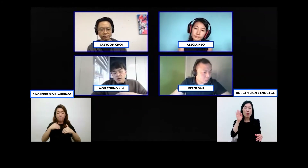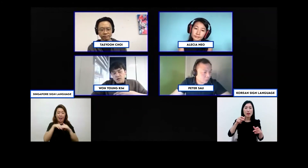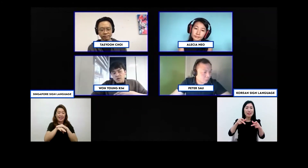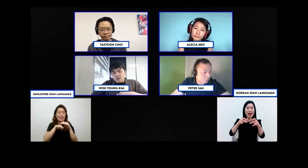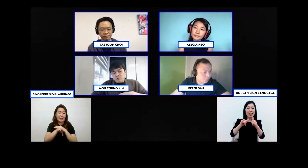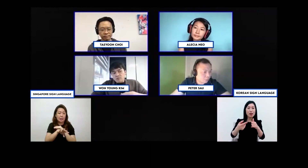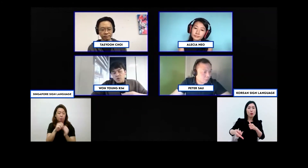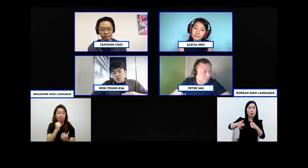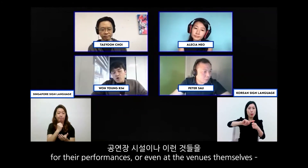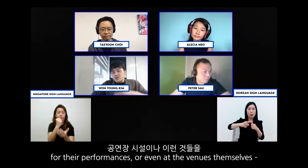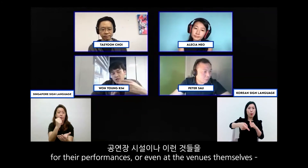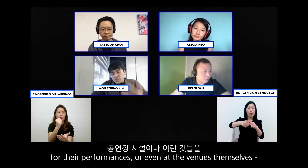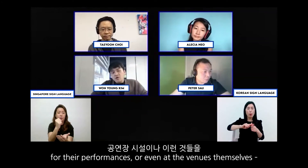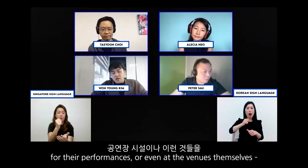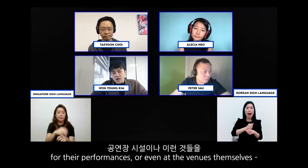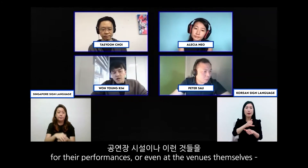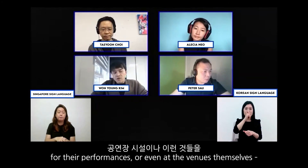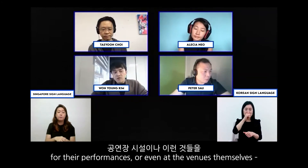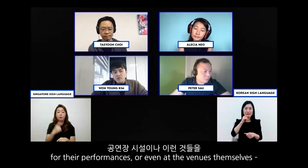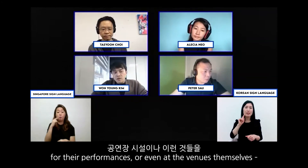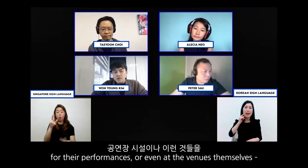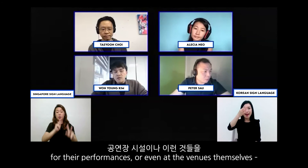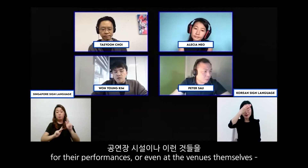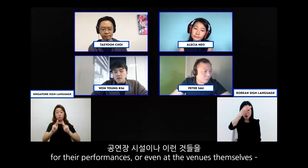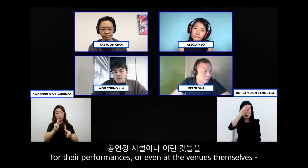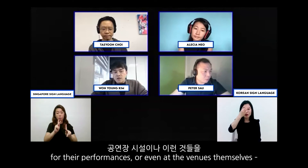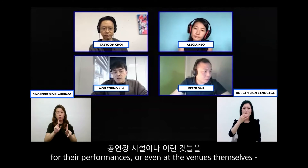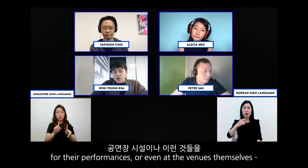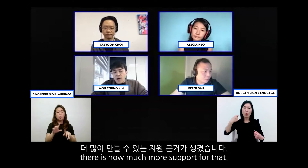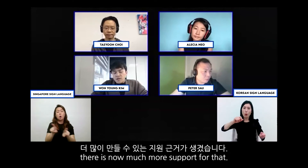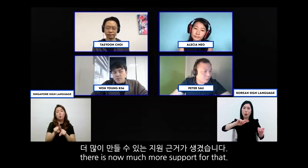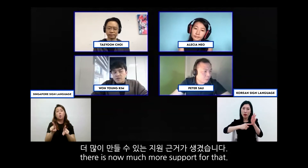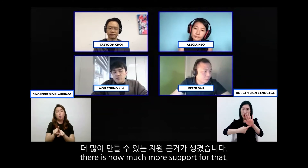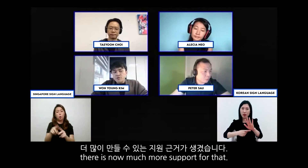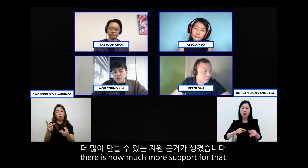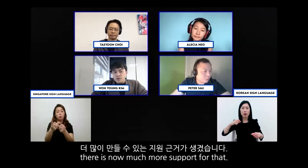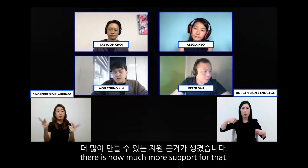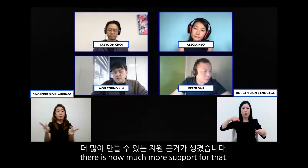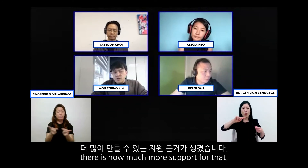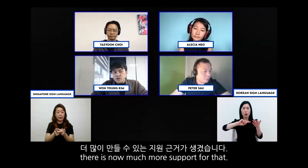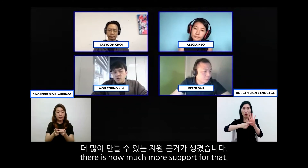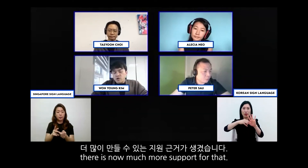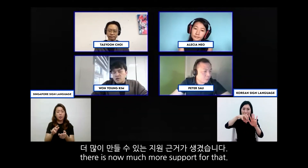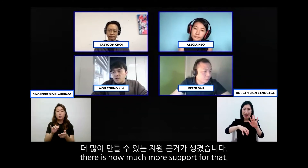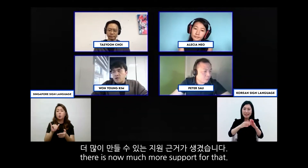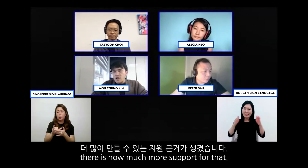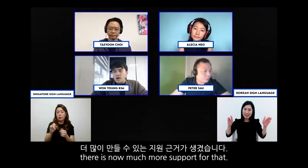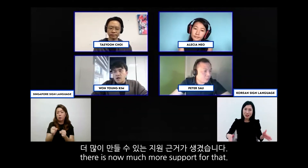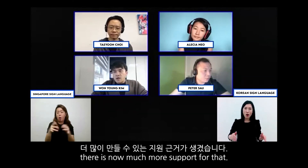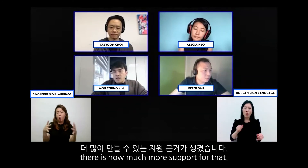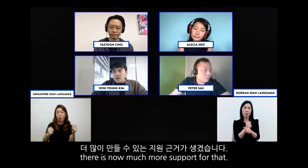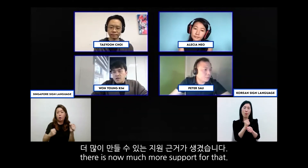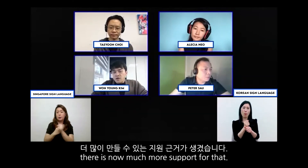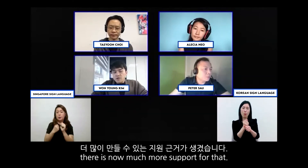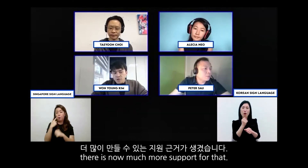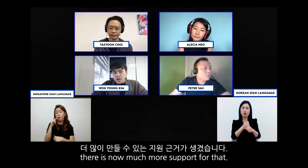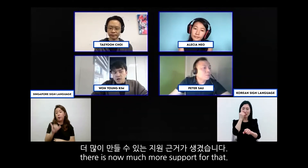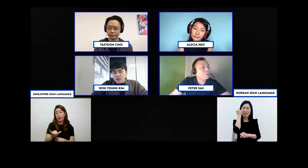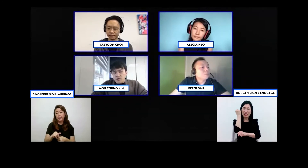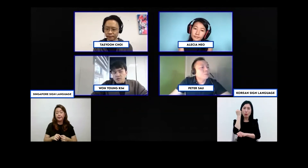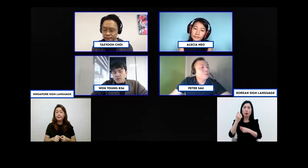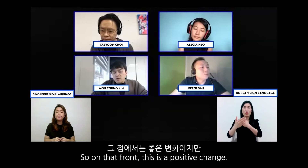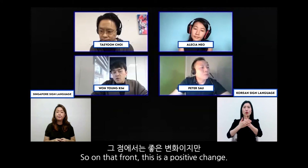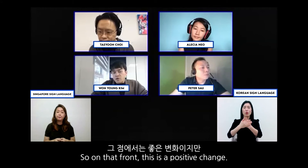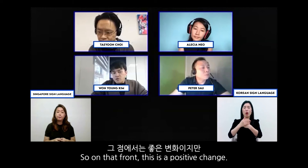공연이나 뭐 공연장 시설이나 이런 것들을 더 많이 만들 수 있는 지원 근거가